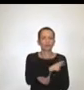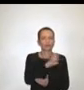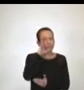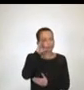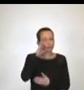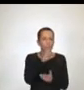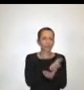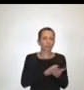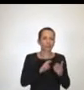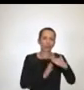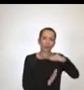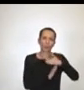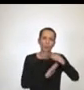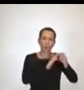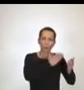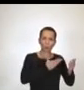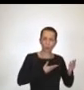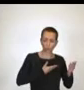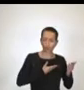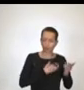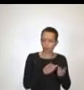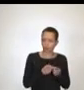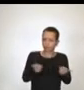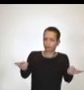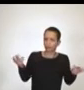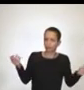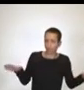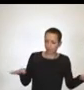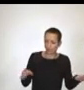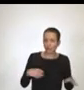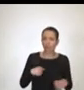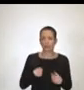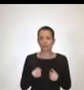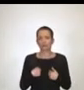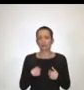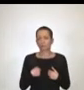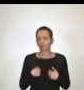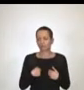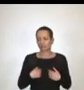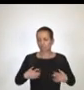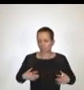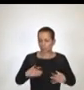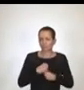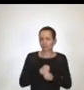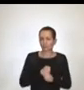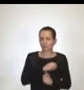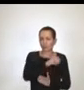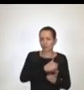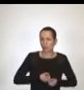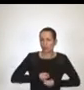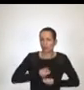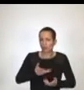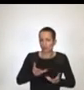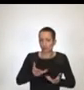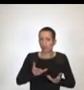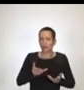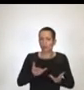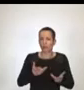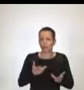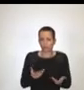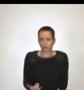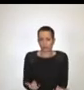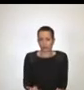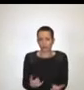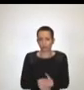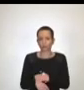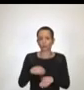des comptes qui a été rendu public. Et donc, je vais vous le restituer formellement au Conseil